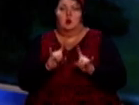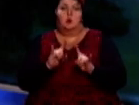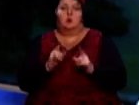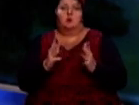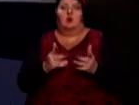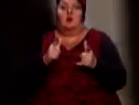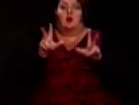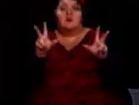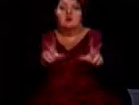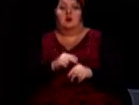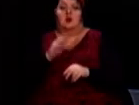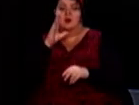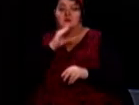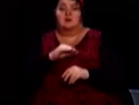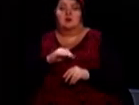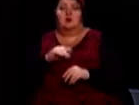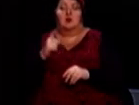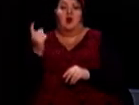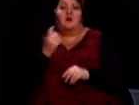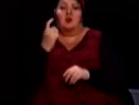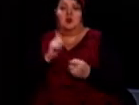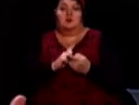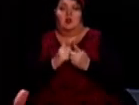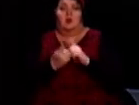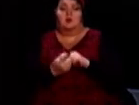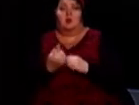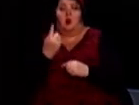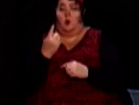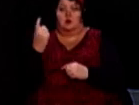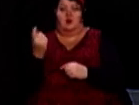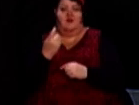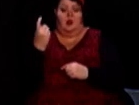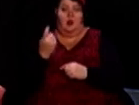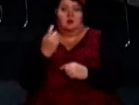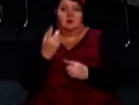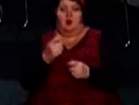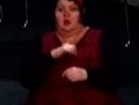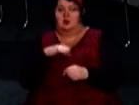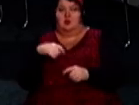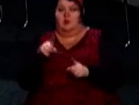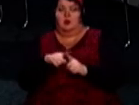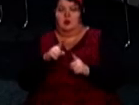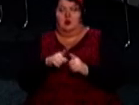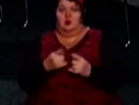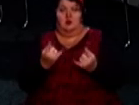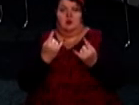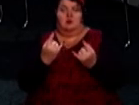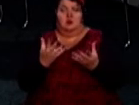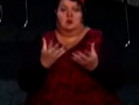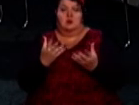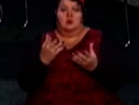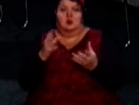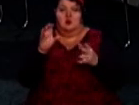вони встигли власниками стати, от я диву даюся. Одні власники і самі такі ласі шматки у